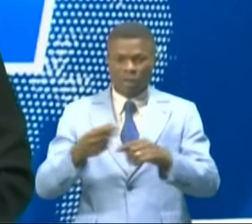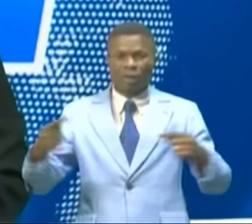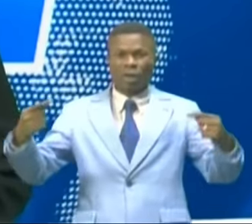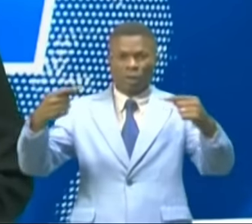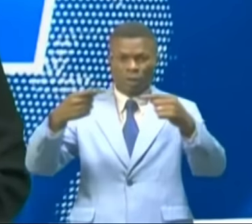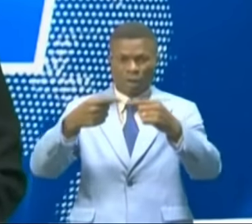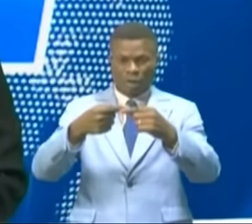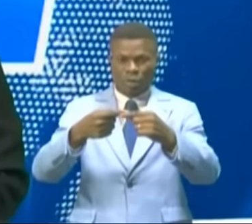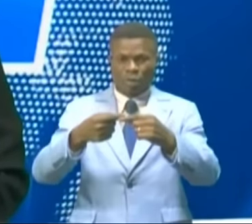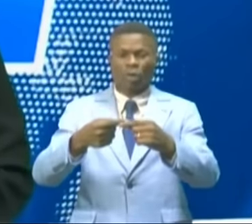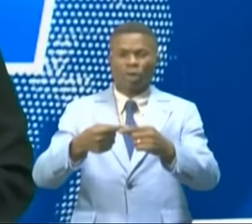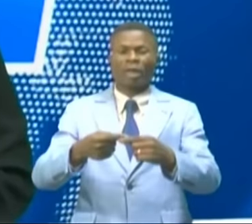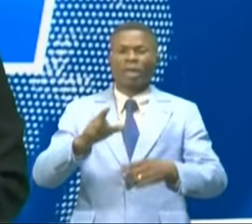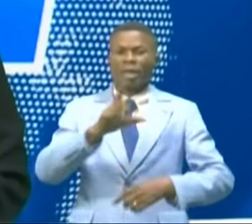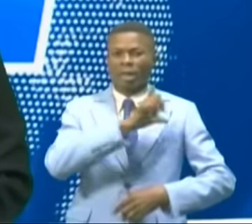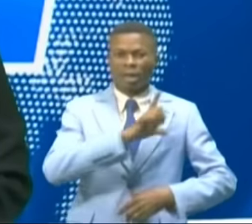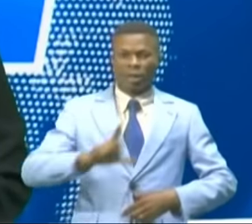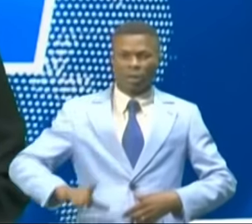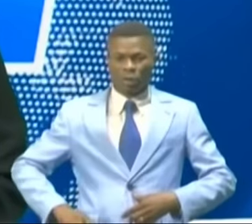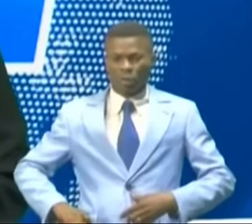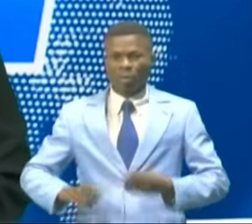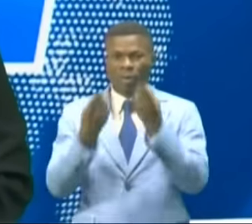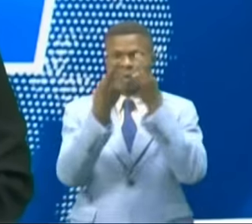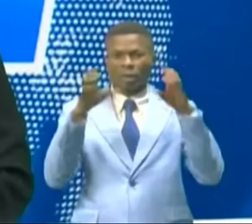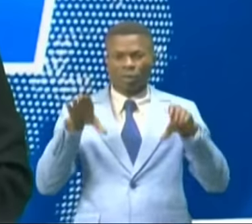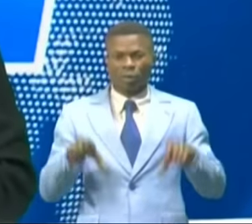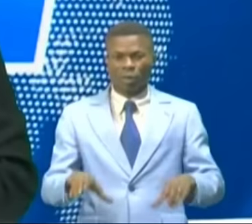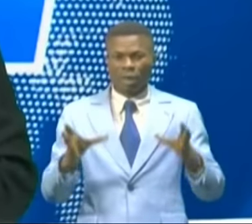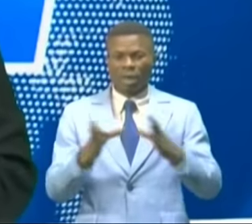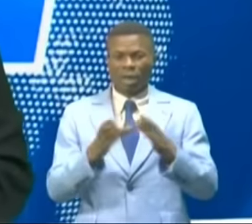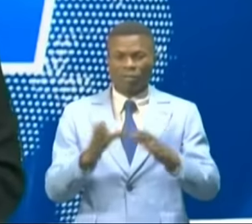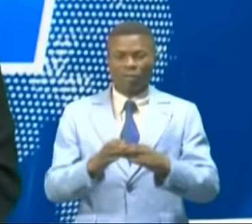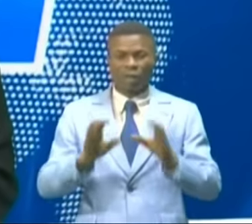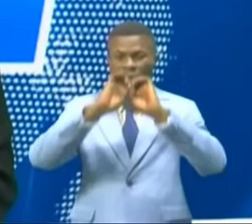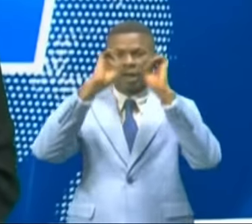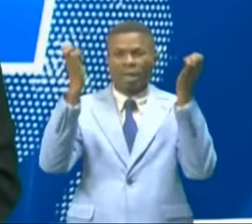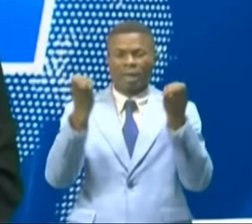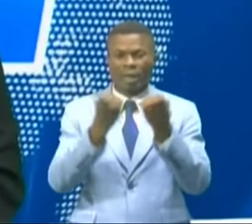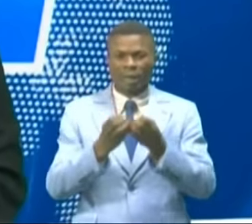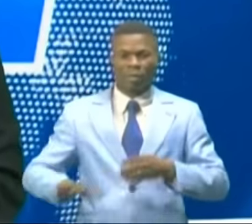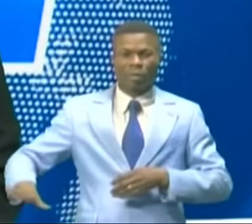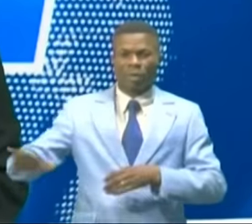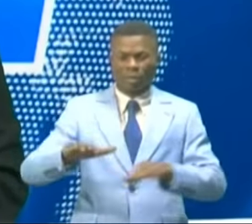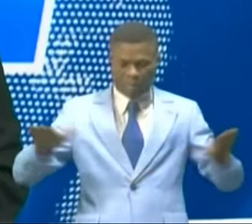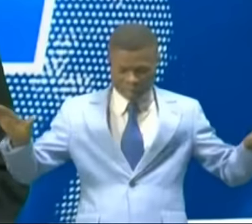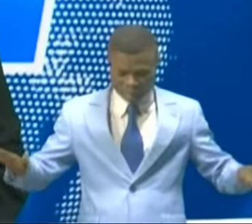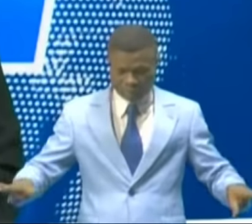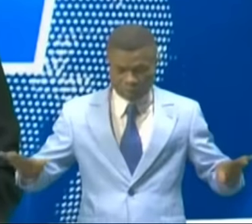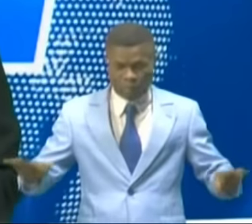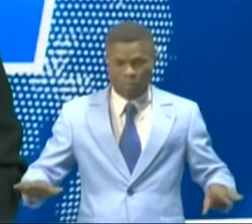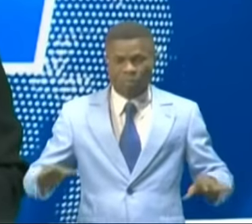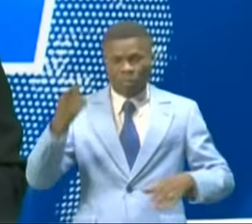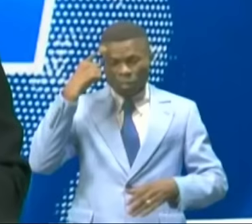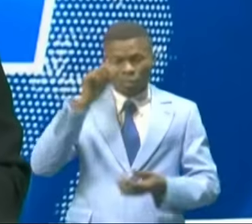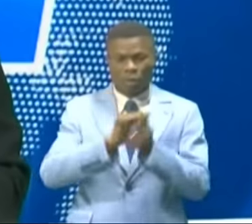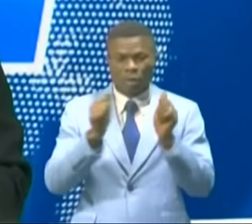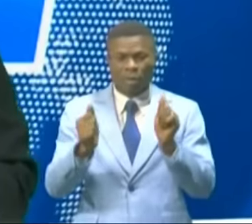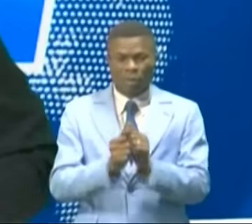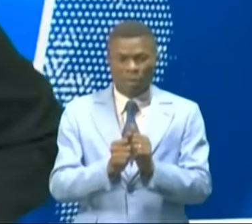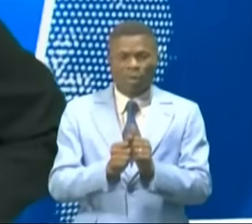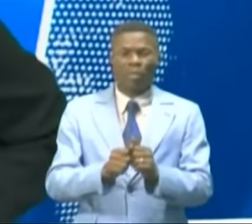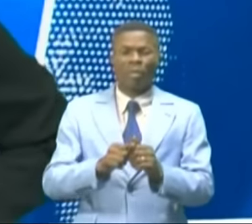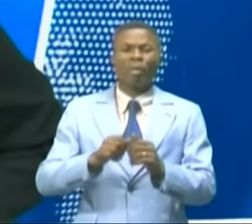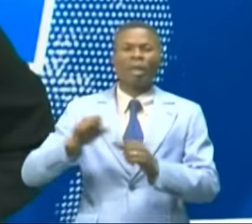du match qui oppose les Léopards de la RDC au Lion de la Teranga du Sénégal pour le compte des